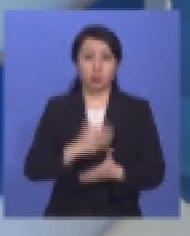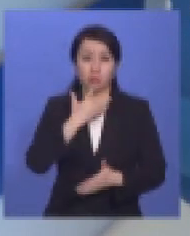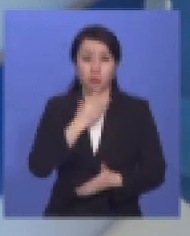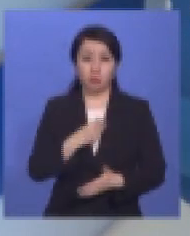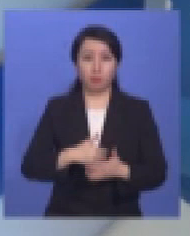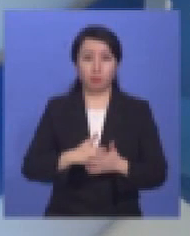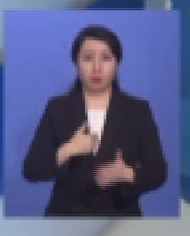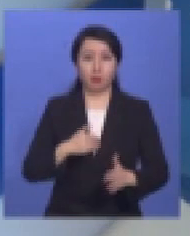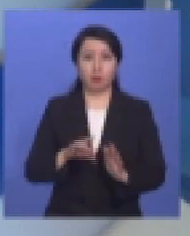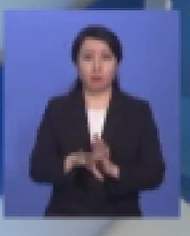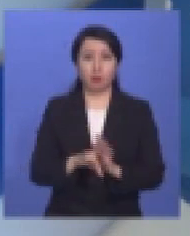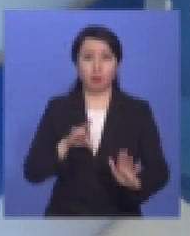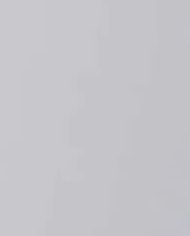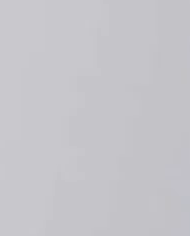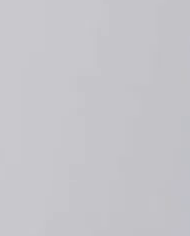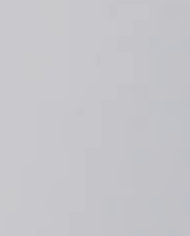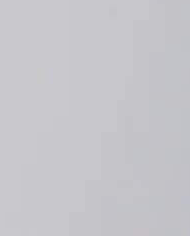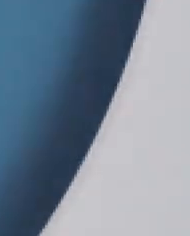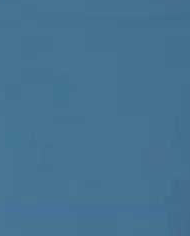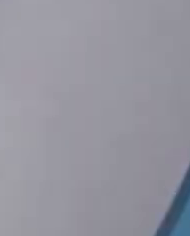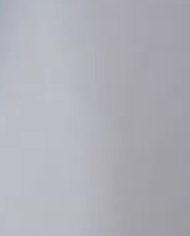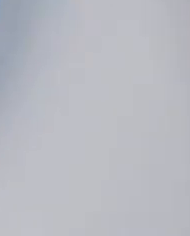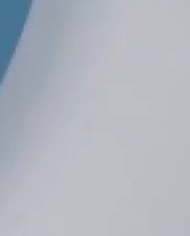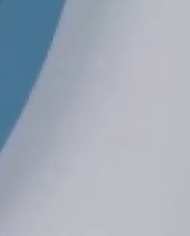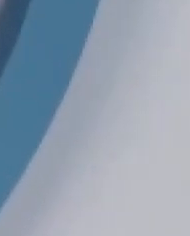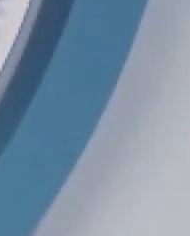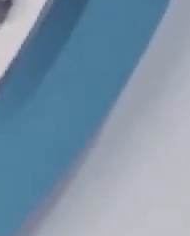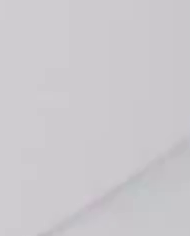их со своими предвыборными программами.